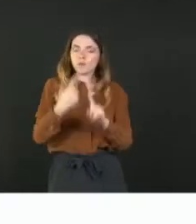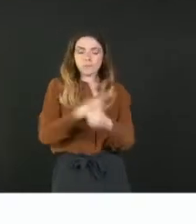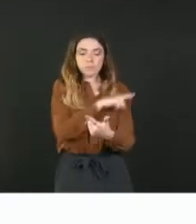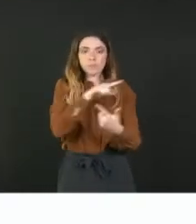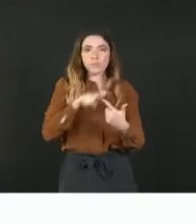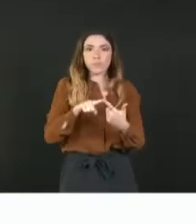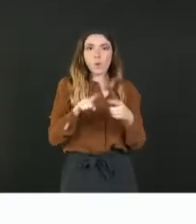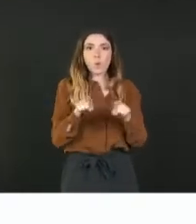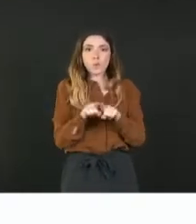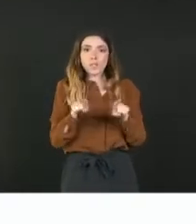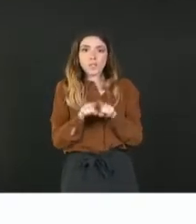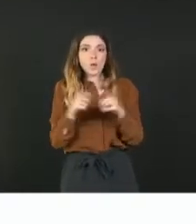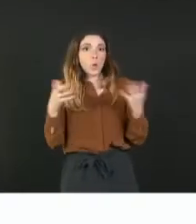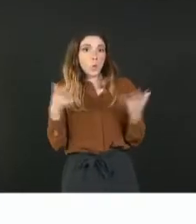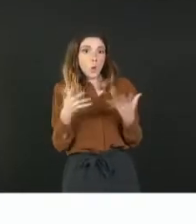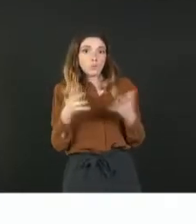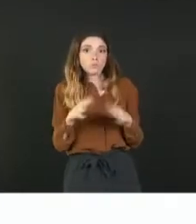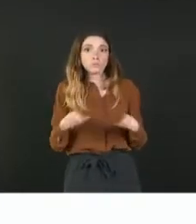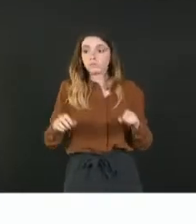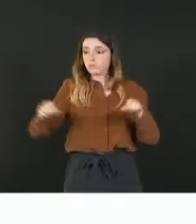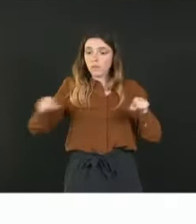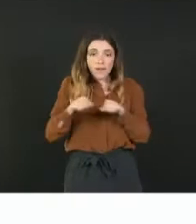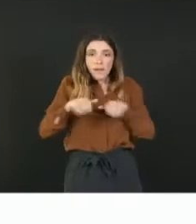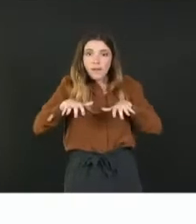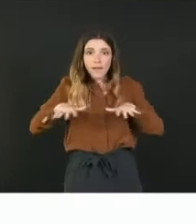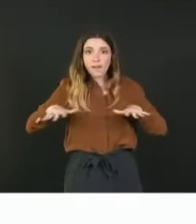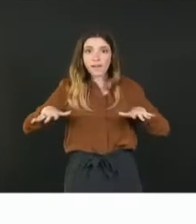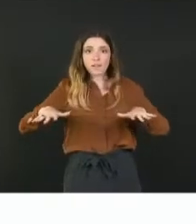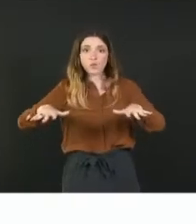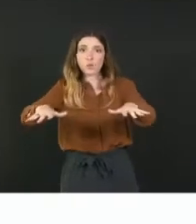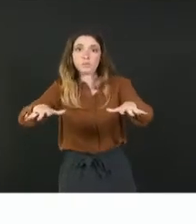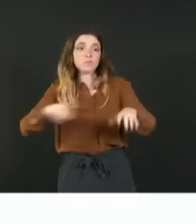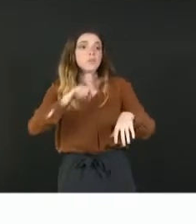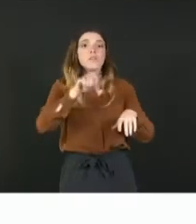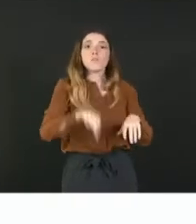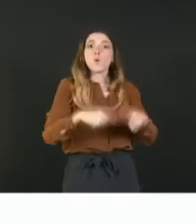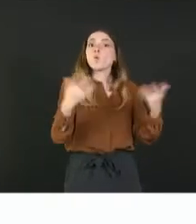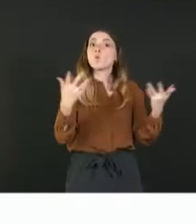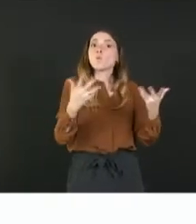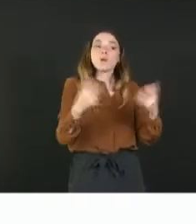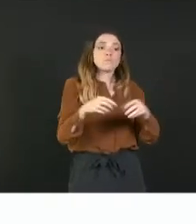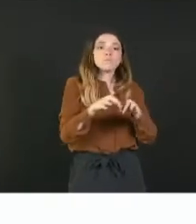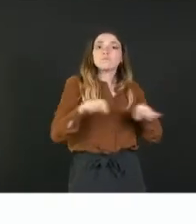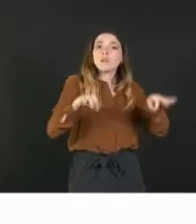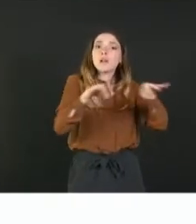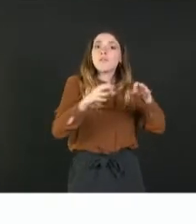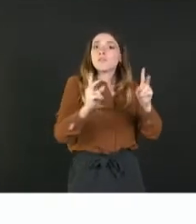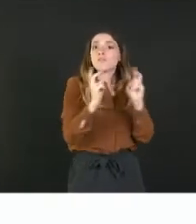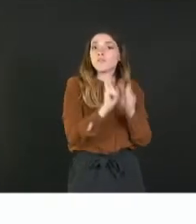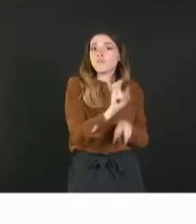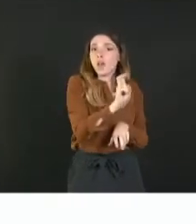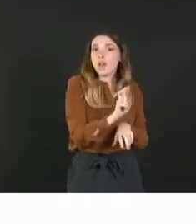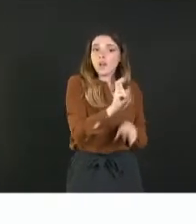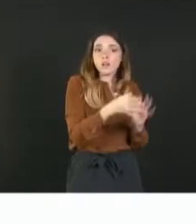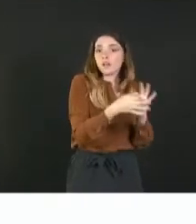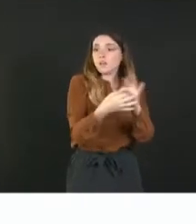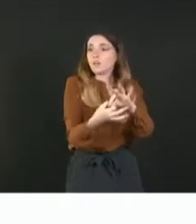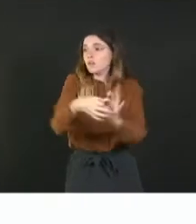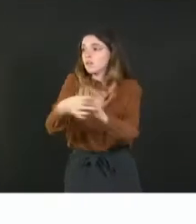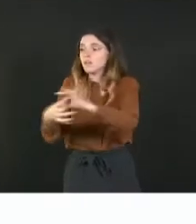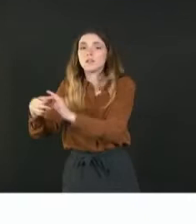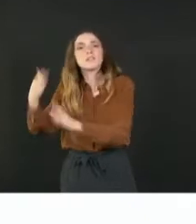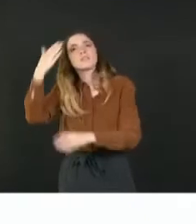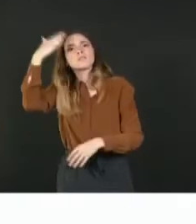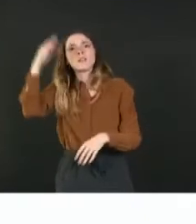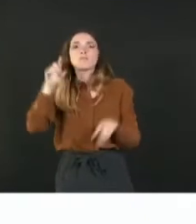connectivité, le fait que les espaces soient reliés entre eux pour que les espèces puissent se déplacer. C'est les fameuses trames vertes, bleues, noires, il y a